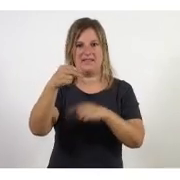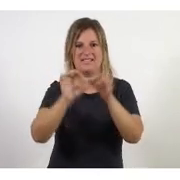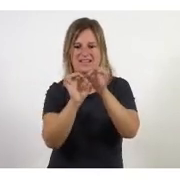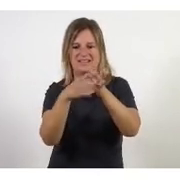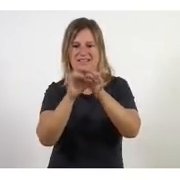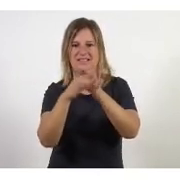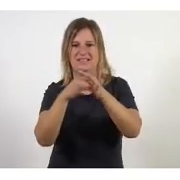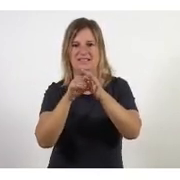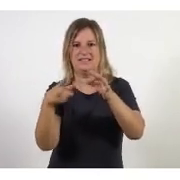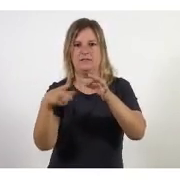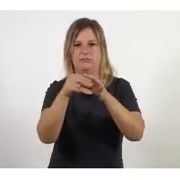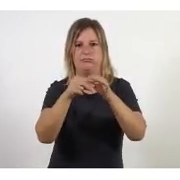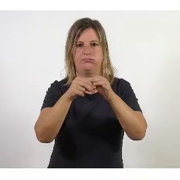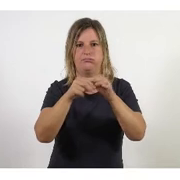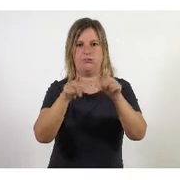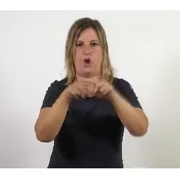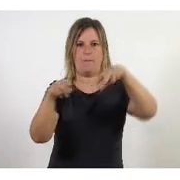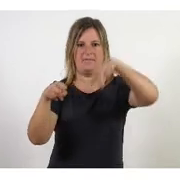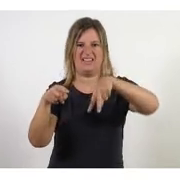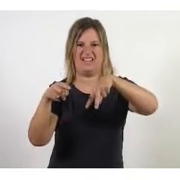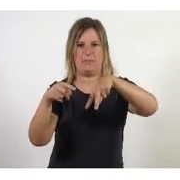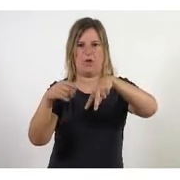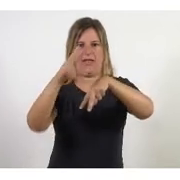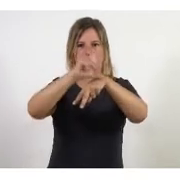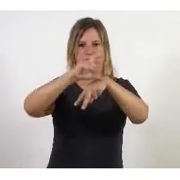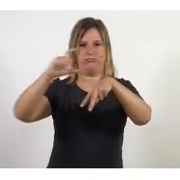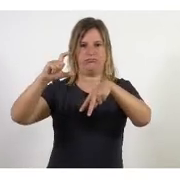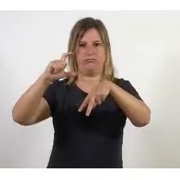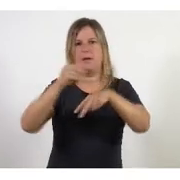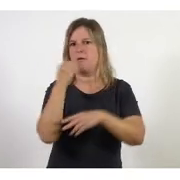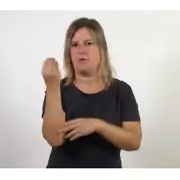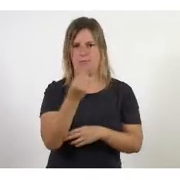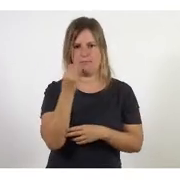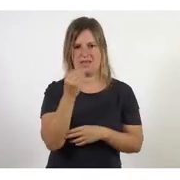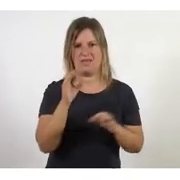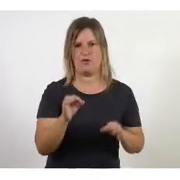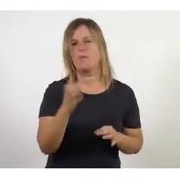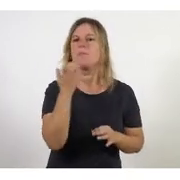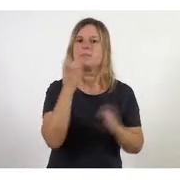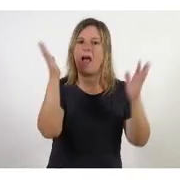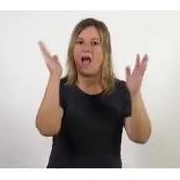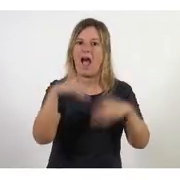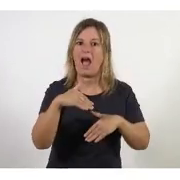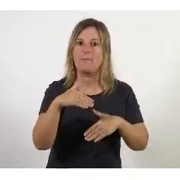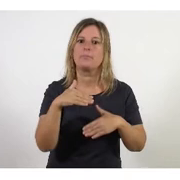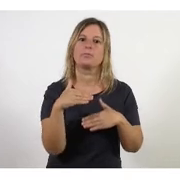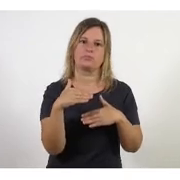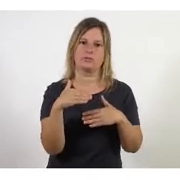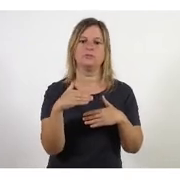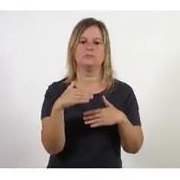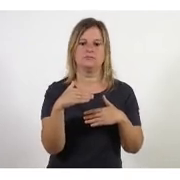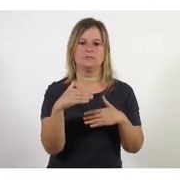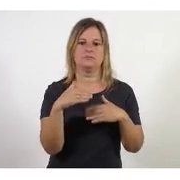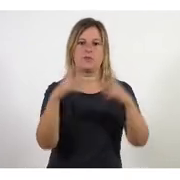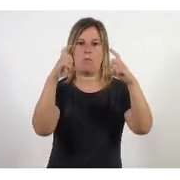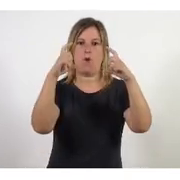que ja està adaptada per un trípode de càmera tradicional, doncs si podeu gravar amb trípode, millor que millor. Si no teniu un trípode a mà, doncs recolzeu